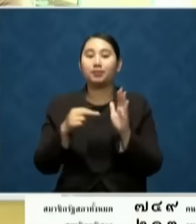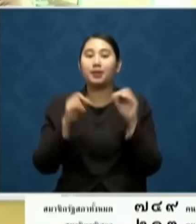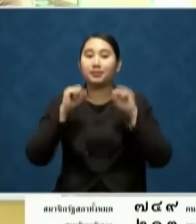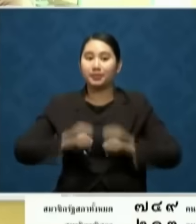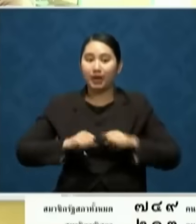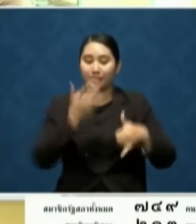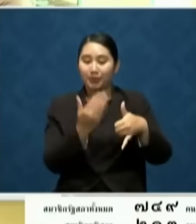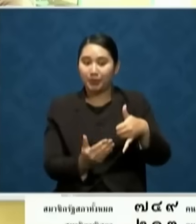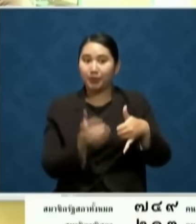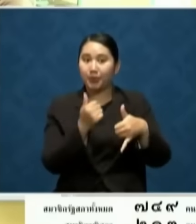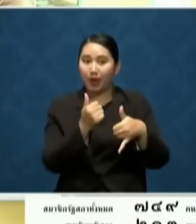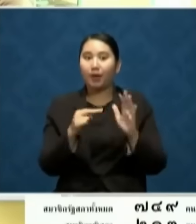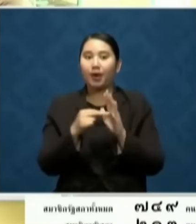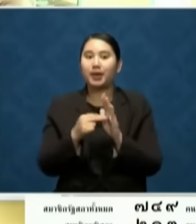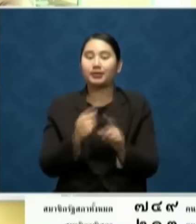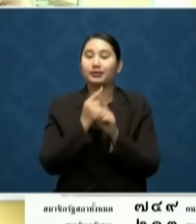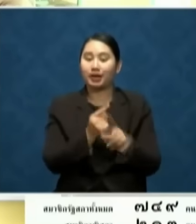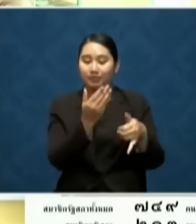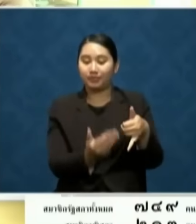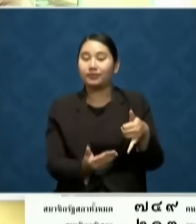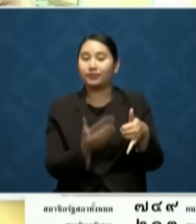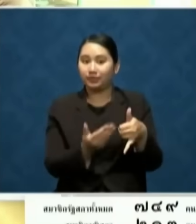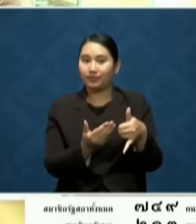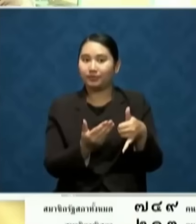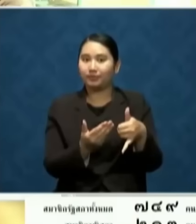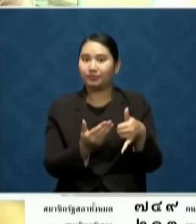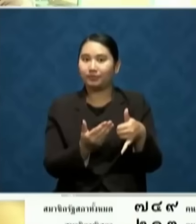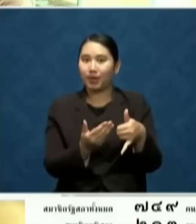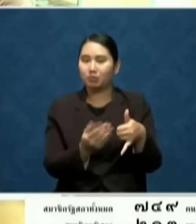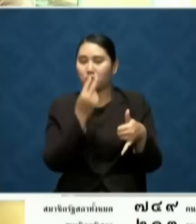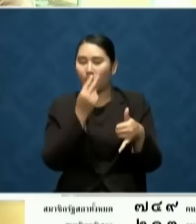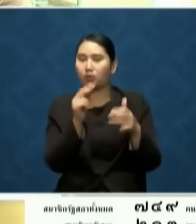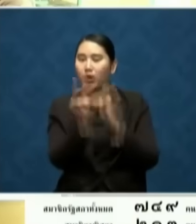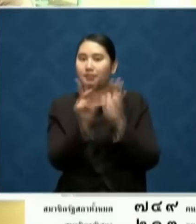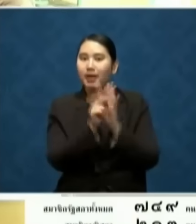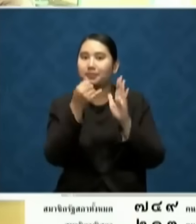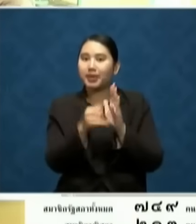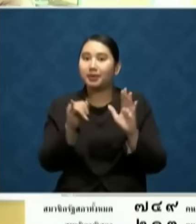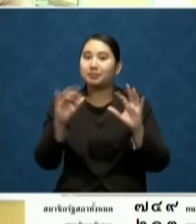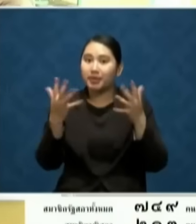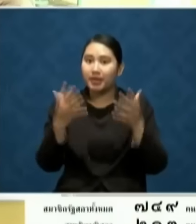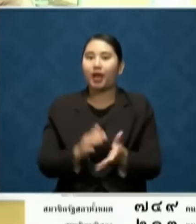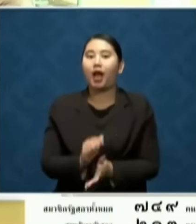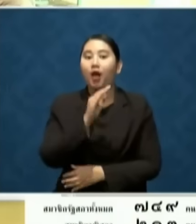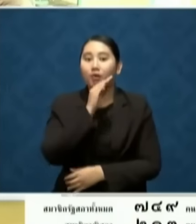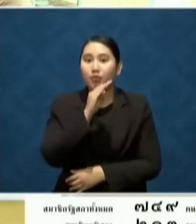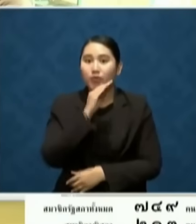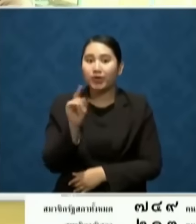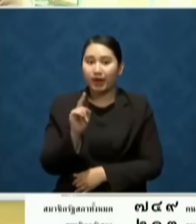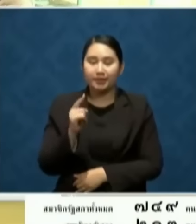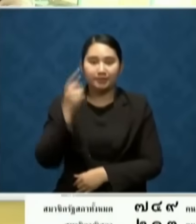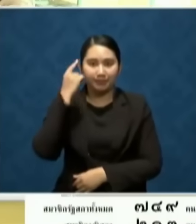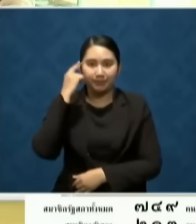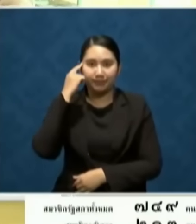ย่างไรก็ตามมีคนเชียร์ท่านเยอะท่านก็รู้สึกลำบากเช่นกันแต่คนที่เชียร์ท่านจะเลือกคนที่มีคุณสมบัติจะ